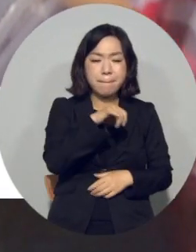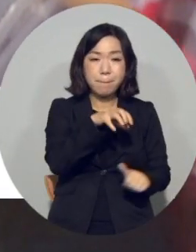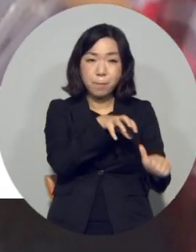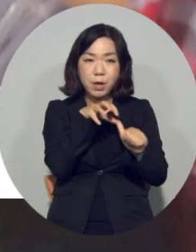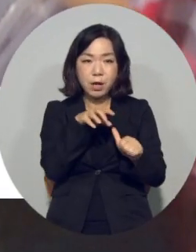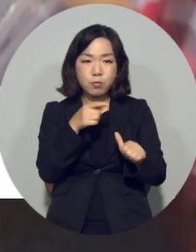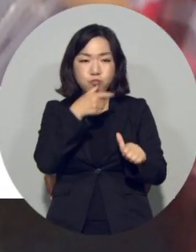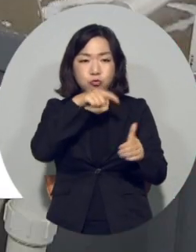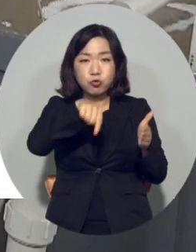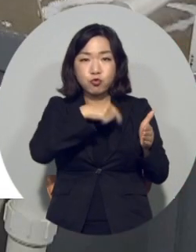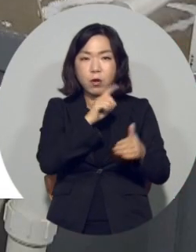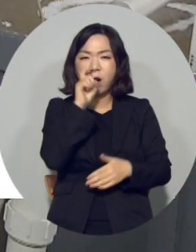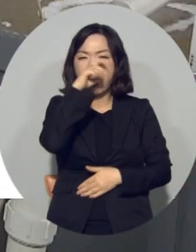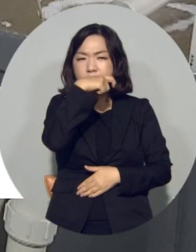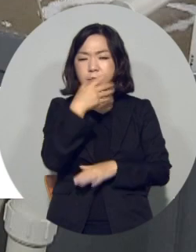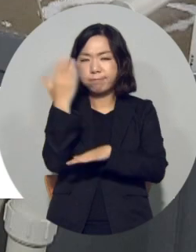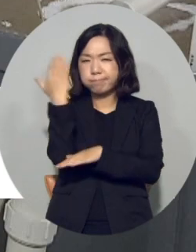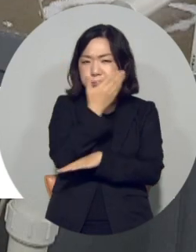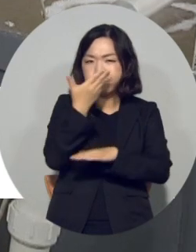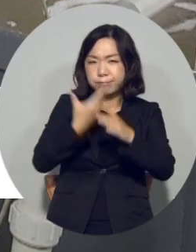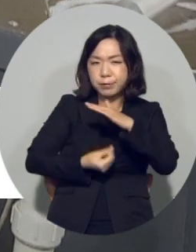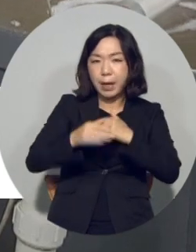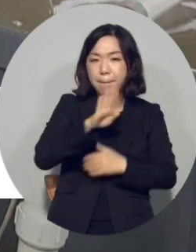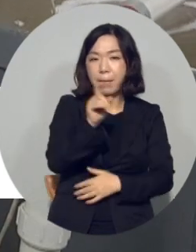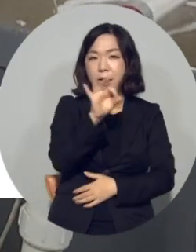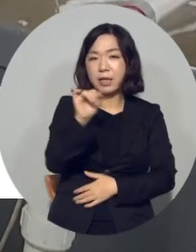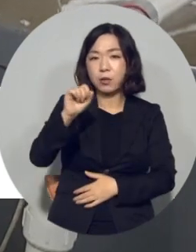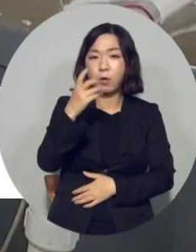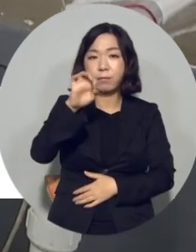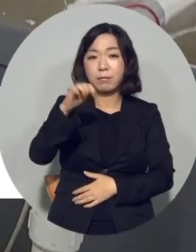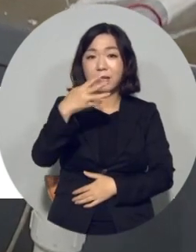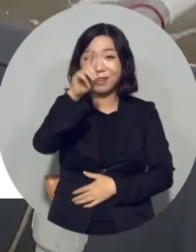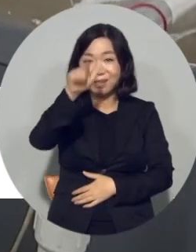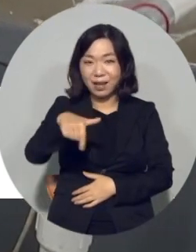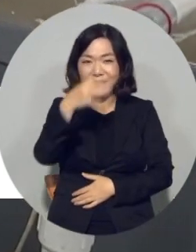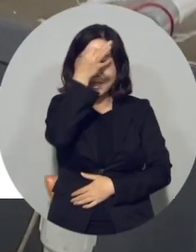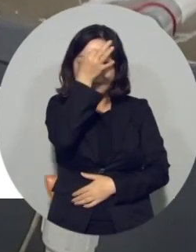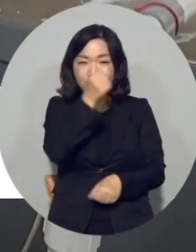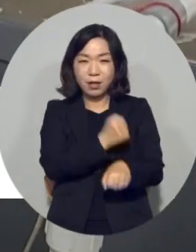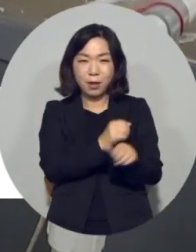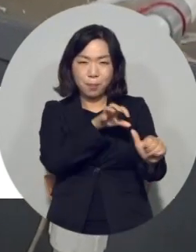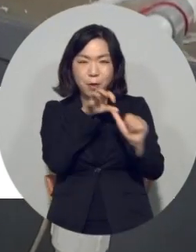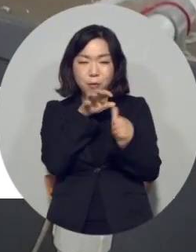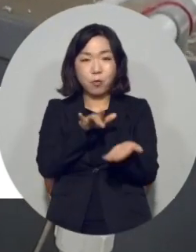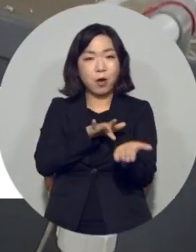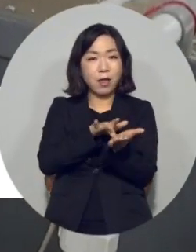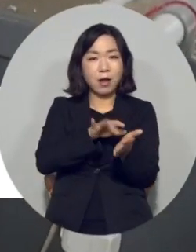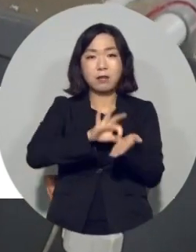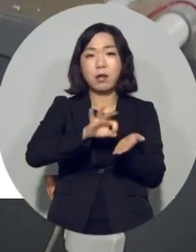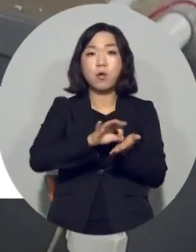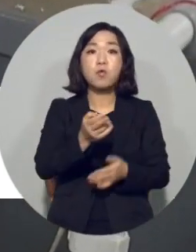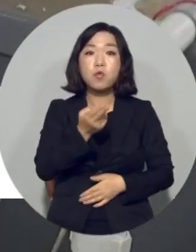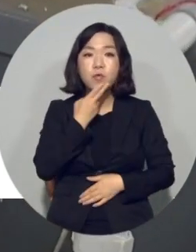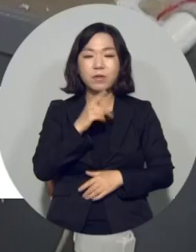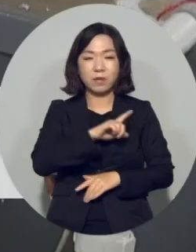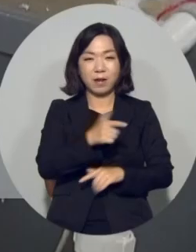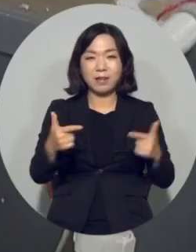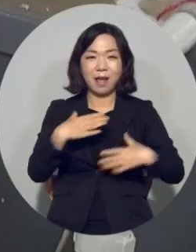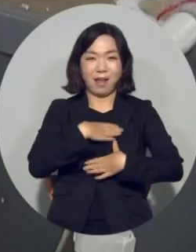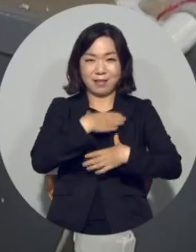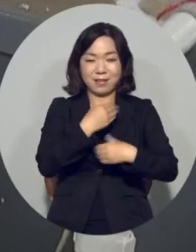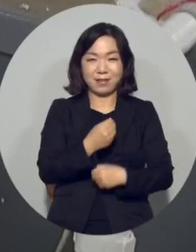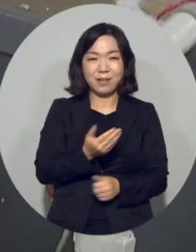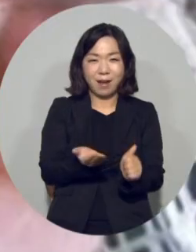쏘고 오염물질을 정화하는 인 바이오 플랍 기술을 적용해 해 살균제 나 항생제를 사용하지 않는 등 안전한 먹거리